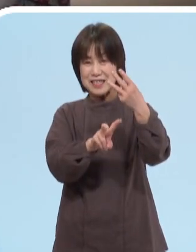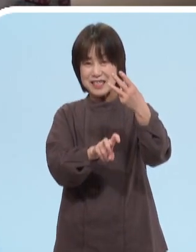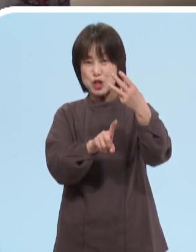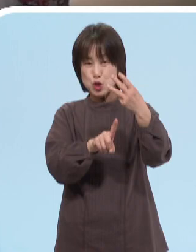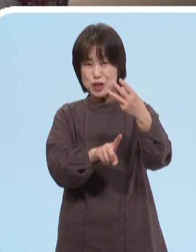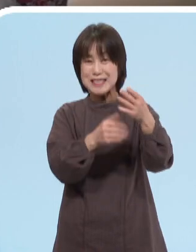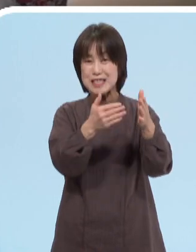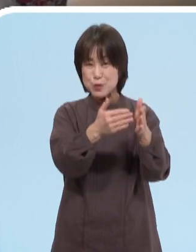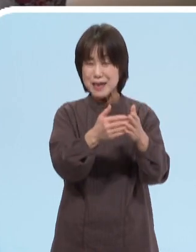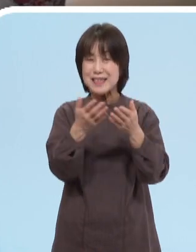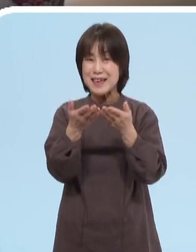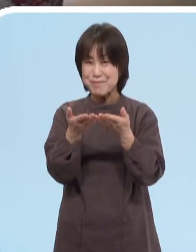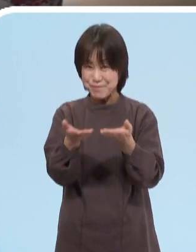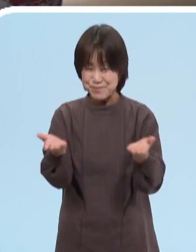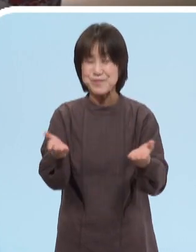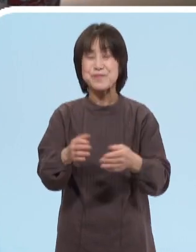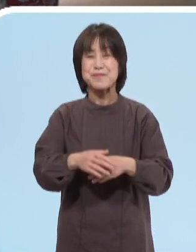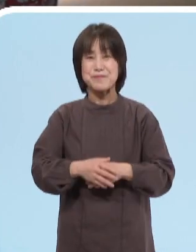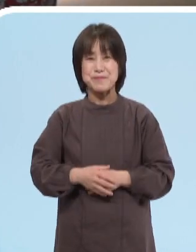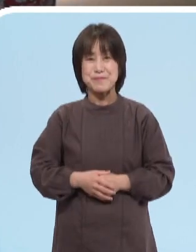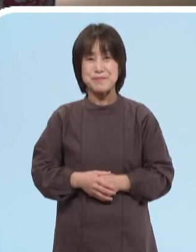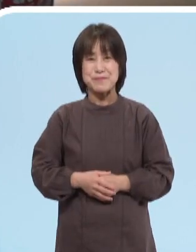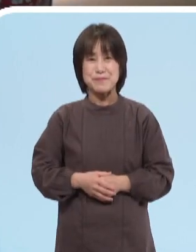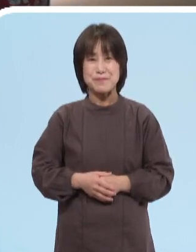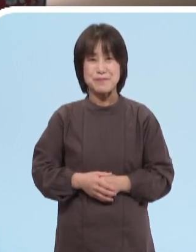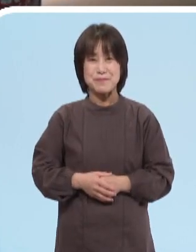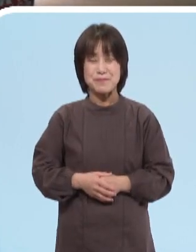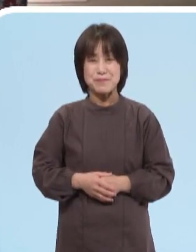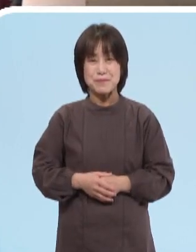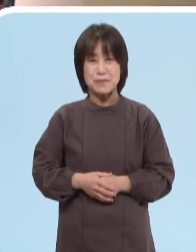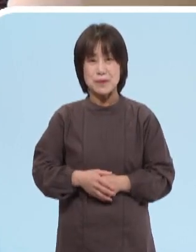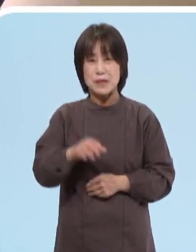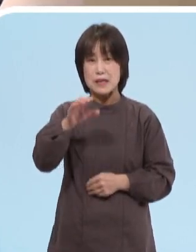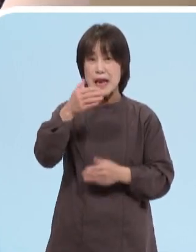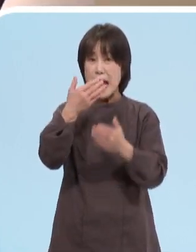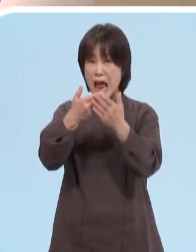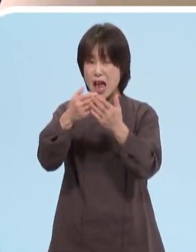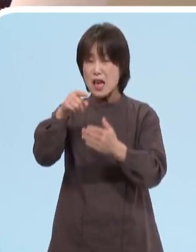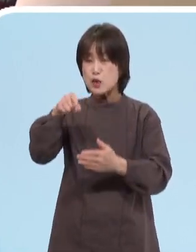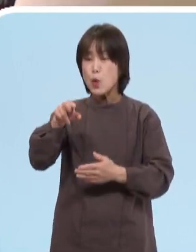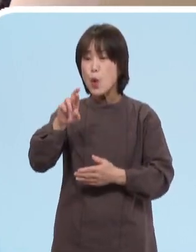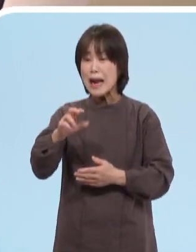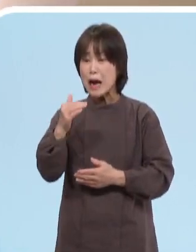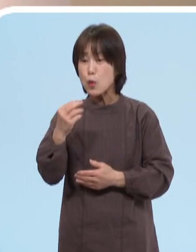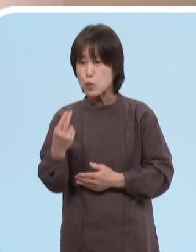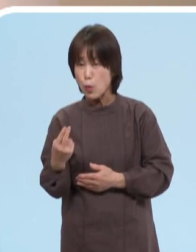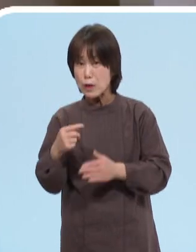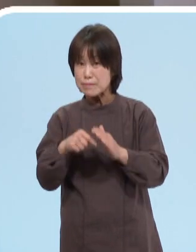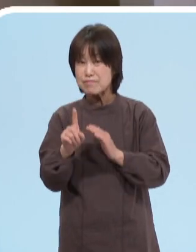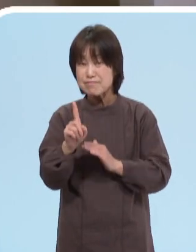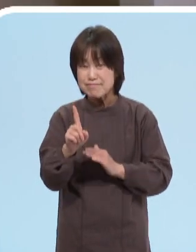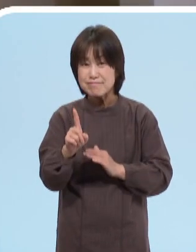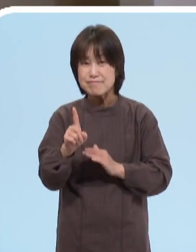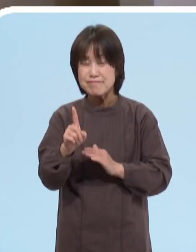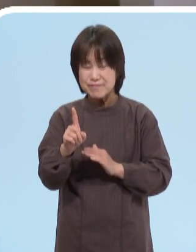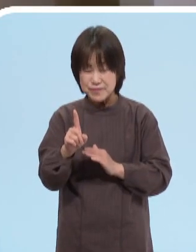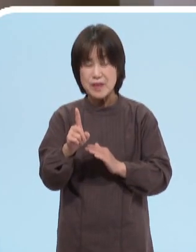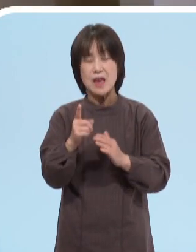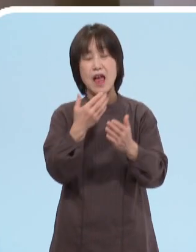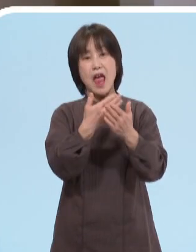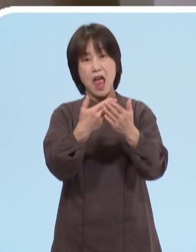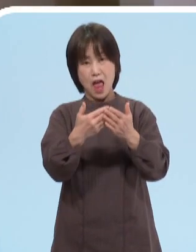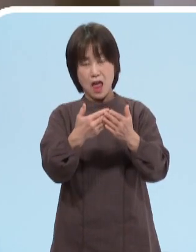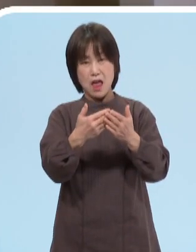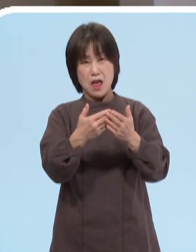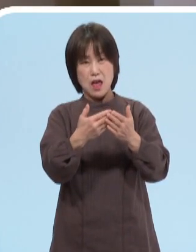月の21日まで開催しております。 絵空ごとっていうのは、 はい、絵空ごとというのは